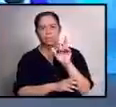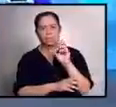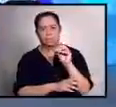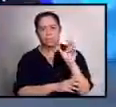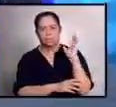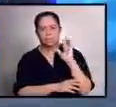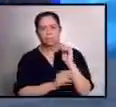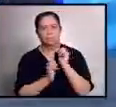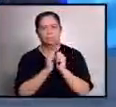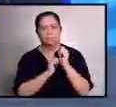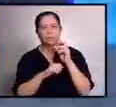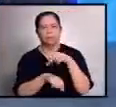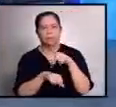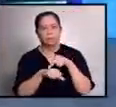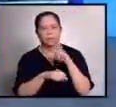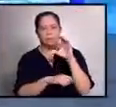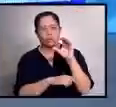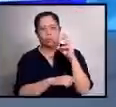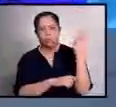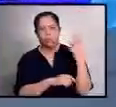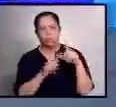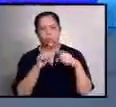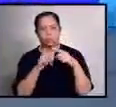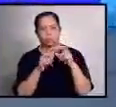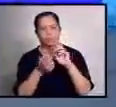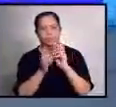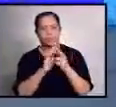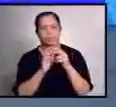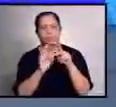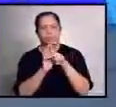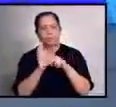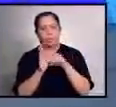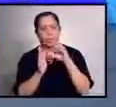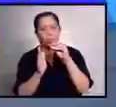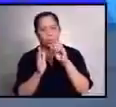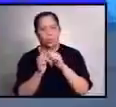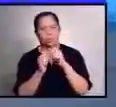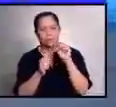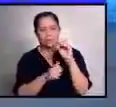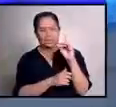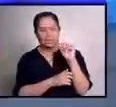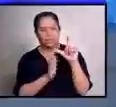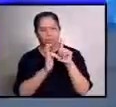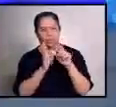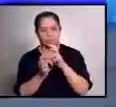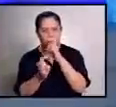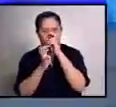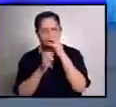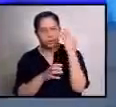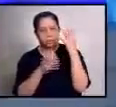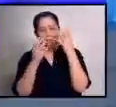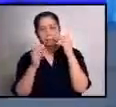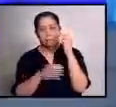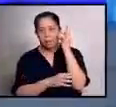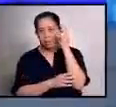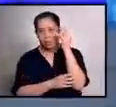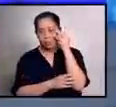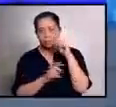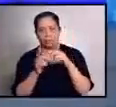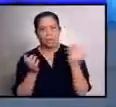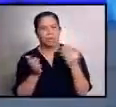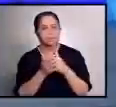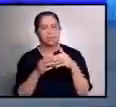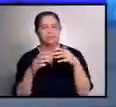1930s. Panahon pa po ng Philippine Commonwealth na ang buuin ng revised penal code na naglalaman ng sedition law. Inigpitan noong panahon ni dating Pangulong Marcos, pero